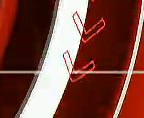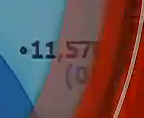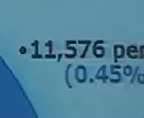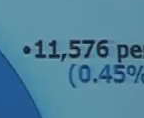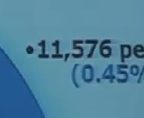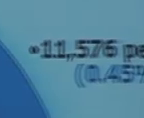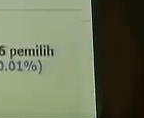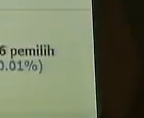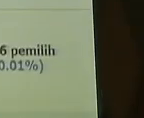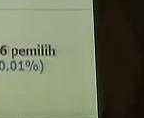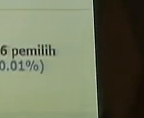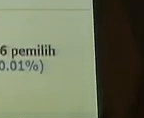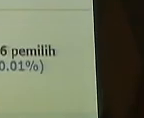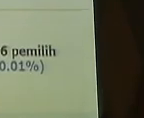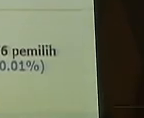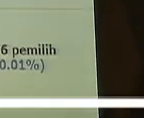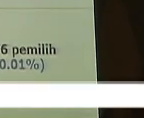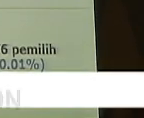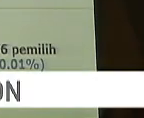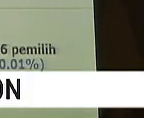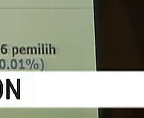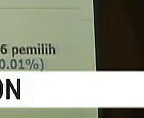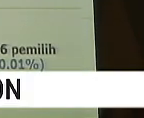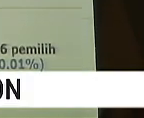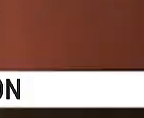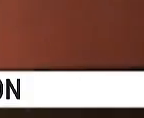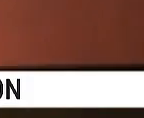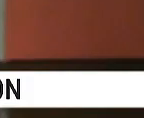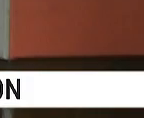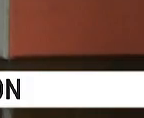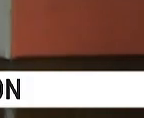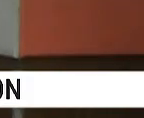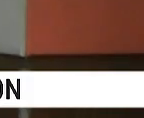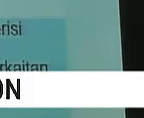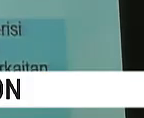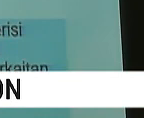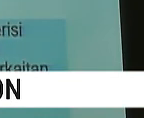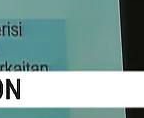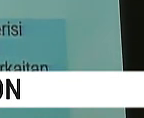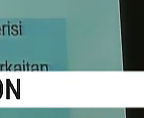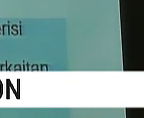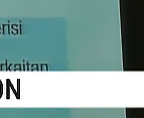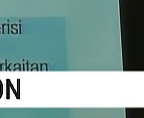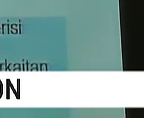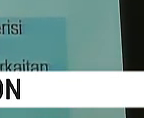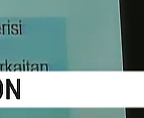20,000 SP pru dewan Negeri Johor akan dimuktamad dalam masa terdekan